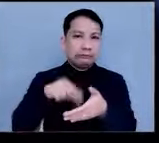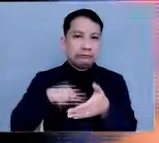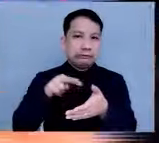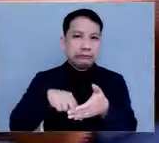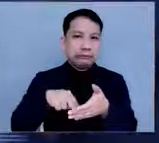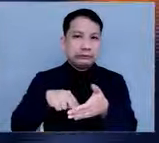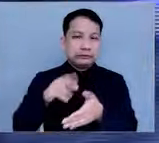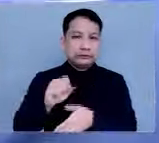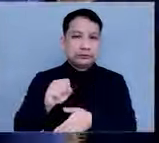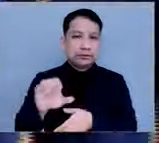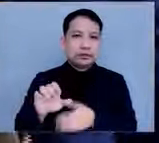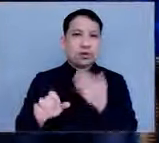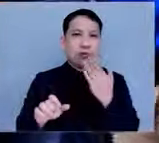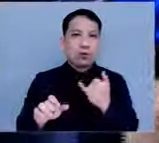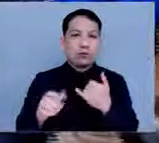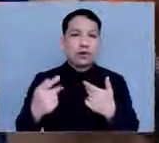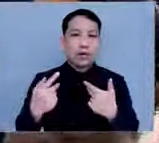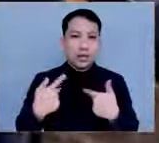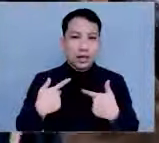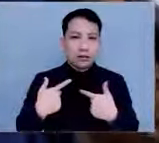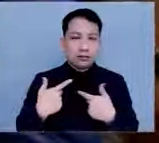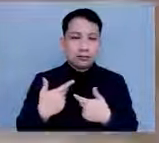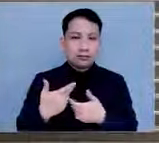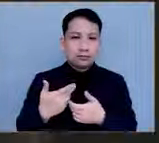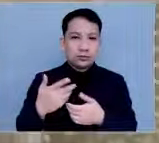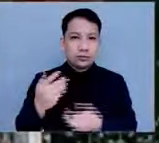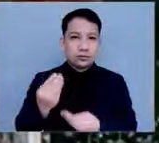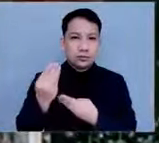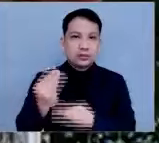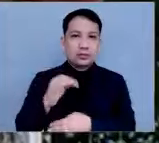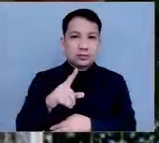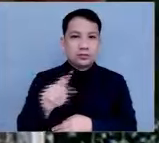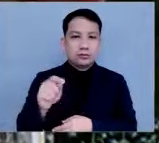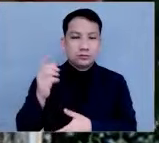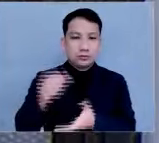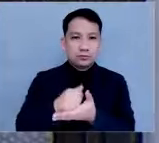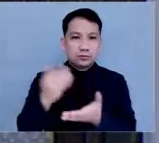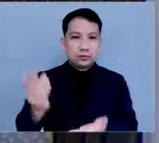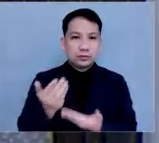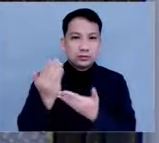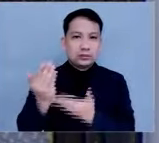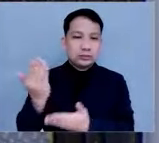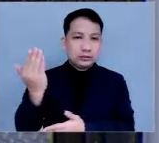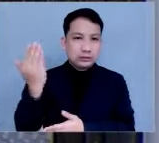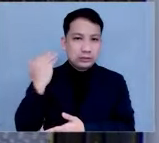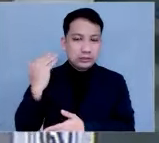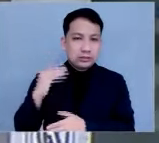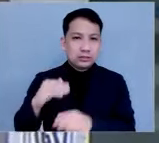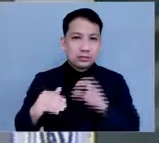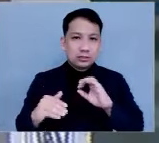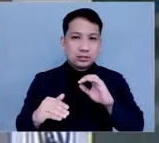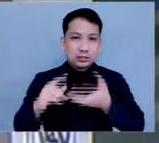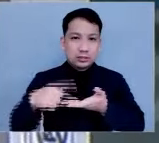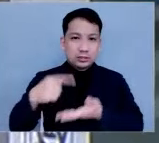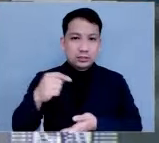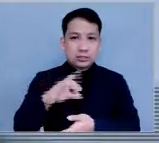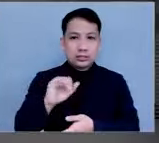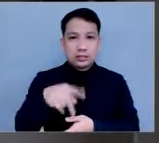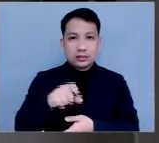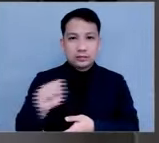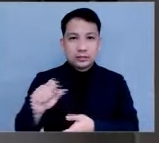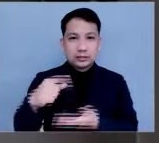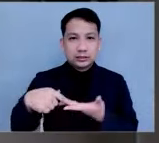May nakabinbin pa kasing motion to quash information ang kampo ni Guo na inihain nila noon pang hawak ng Kapas Tarlac RTC ang kanyang